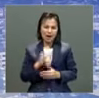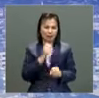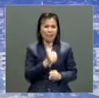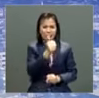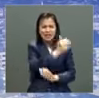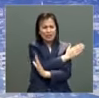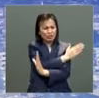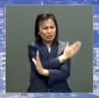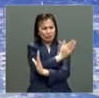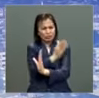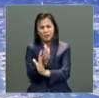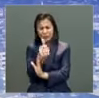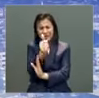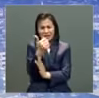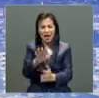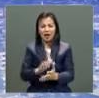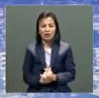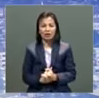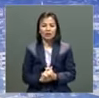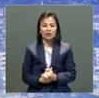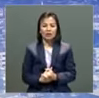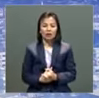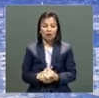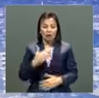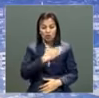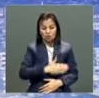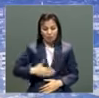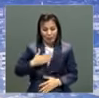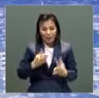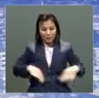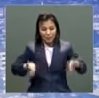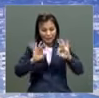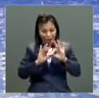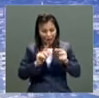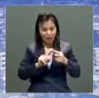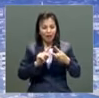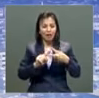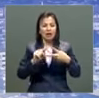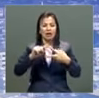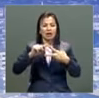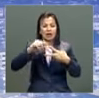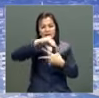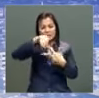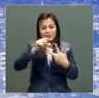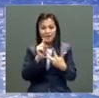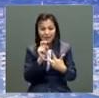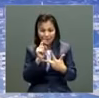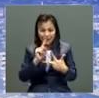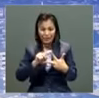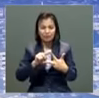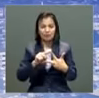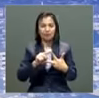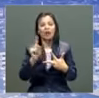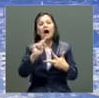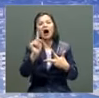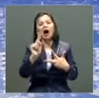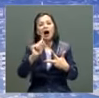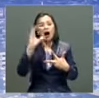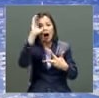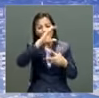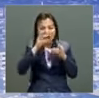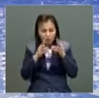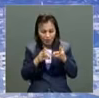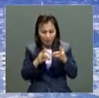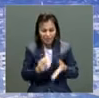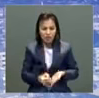ตลอดเหลือแต่มาตรการที่บอกว่าพอสุขภาพเสร็จแล้วเศรษฐกิจจะเป็นยังไงจะผ่อนคลายกันยังไงเราต้องหาช่องทางร่ว